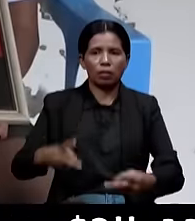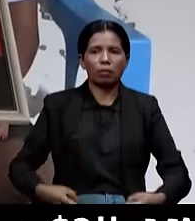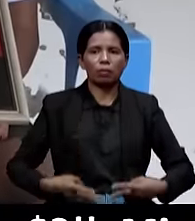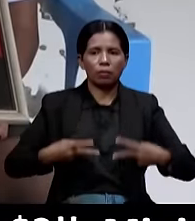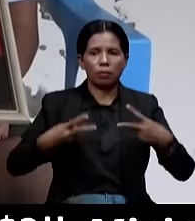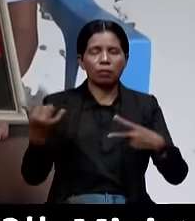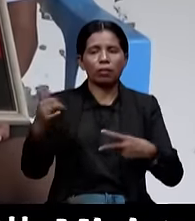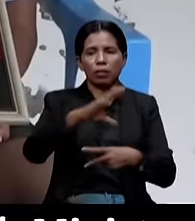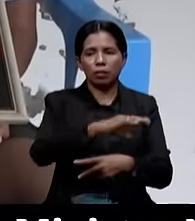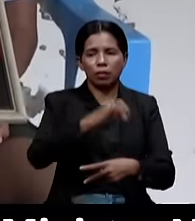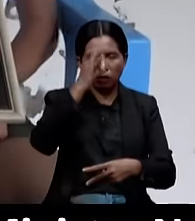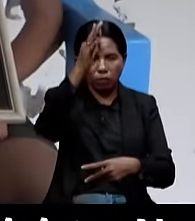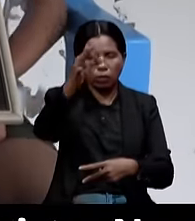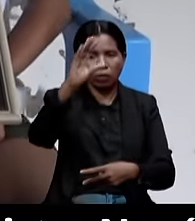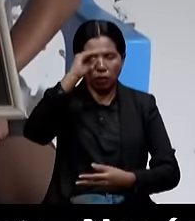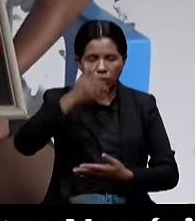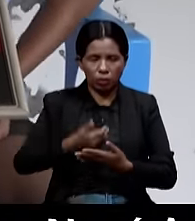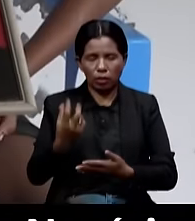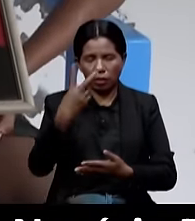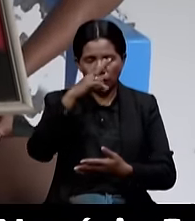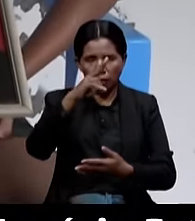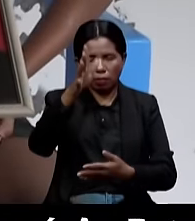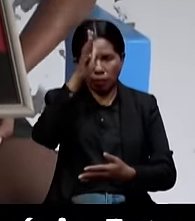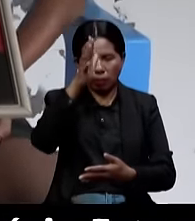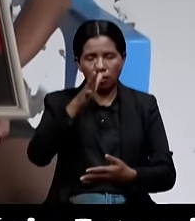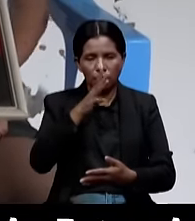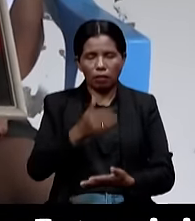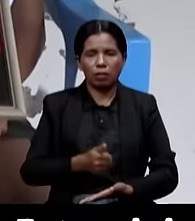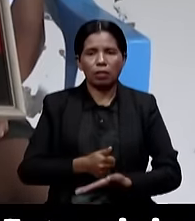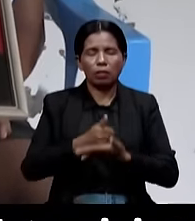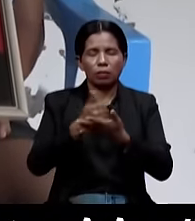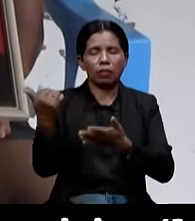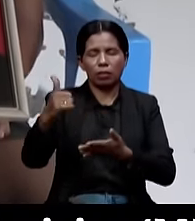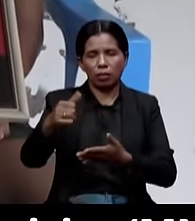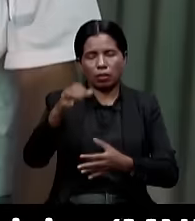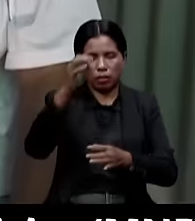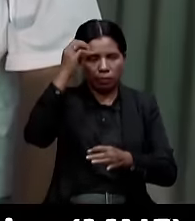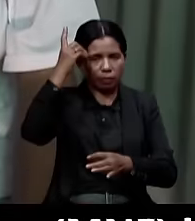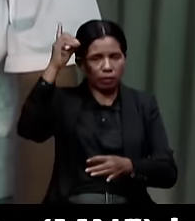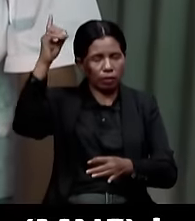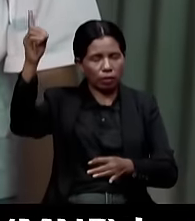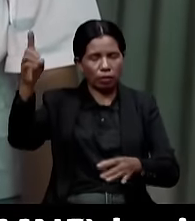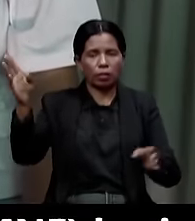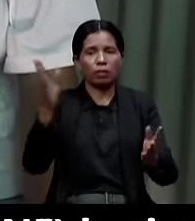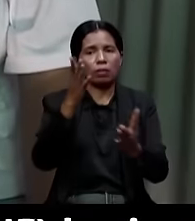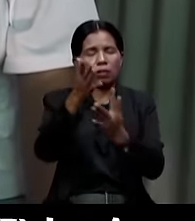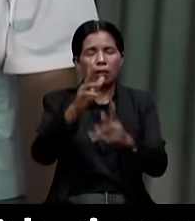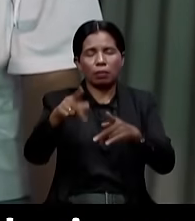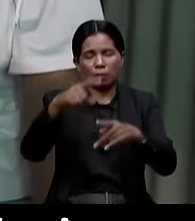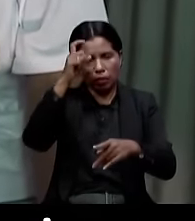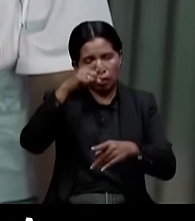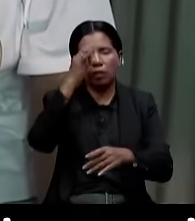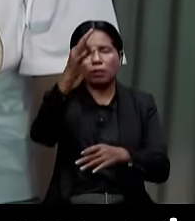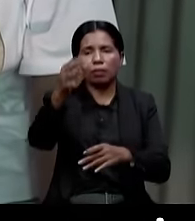nem futuro, o ansira sadere ba inanaman, atu atinze sira nem mehi, atu sai ema sucesso e a futuro, mai be